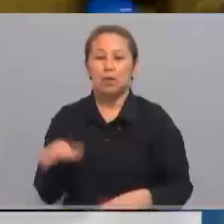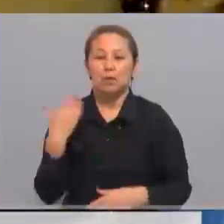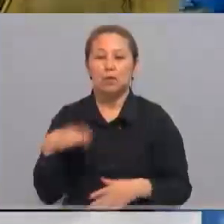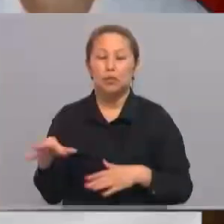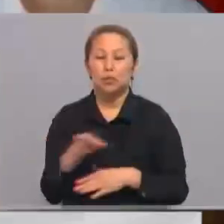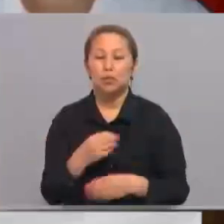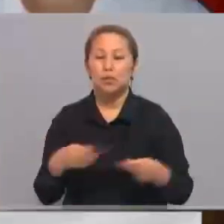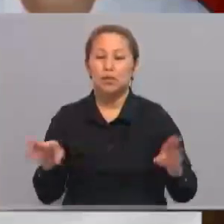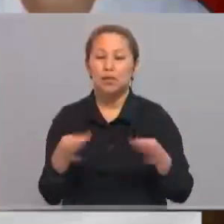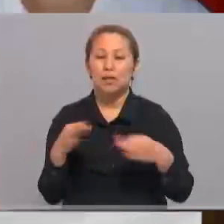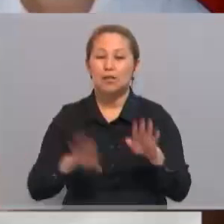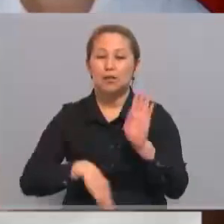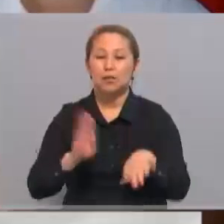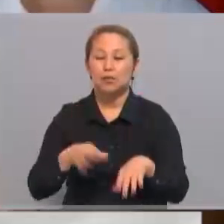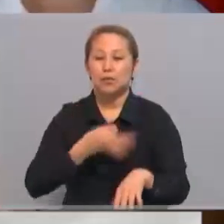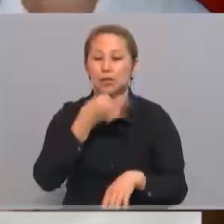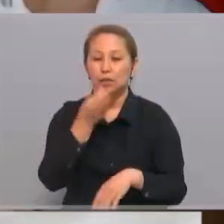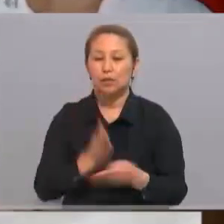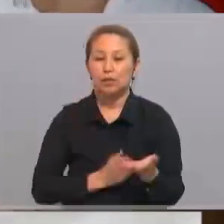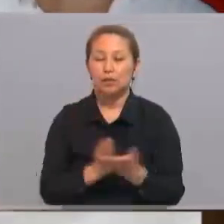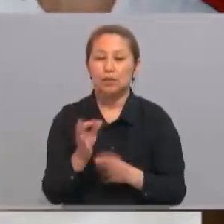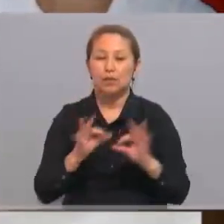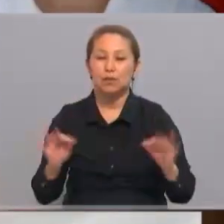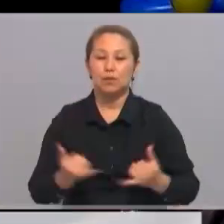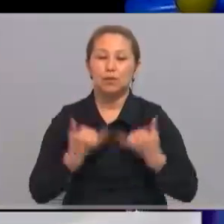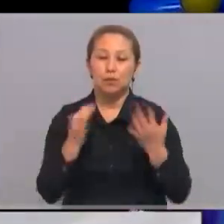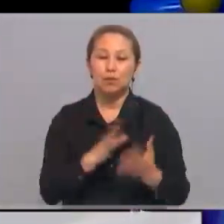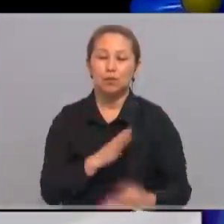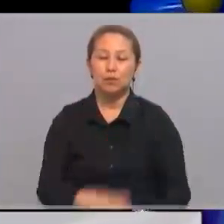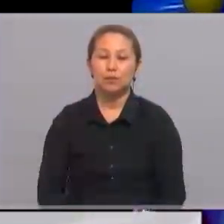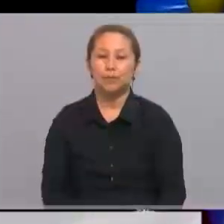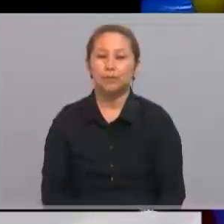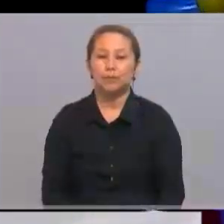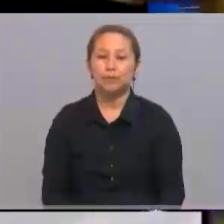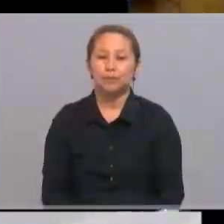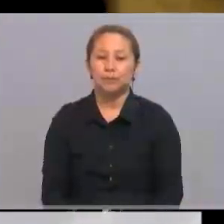облысының маңдайалды әншілері жауапты қызметкерлерге әннен шашу шашты.